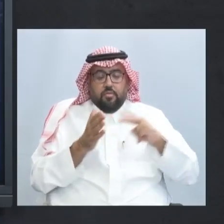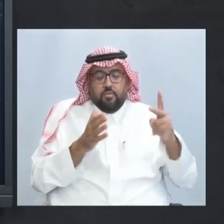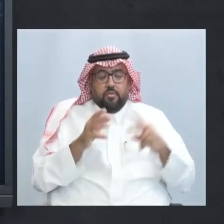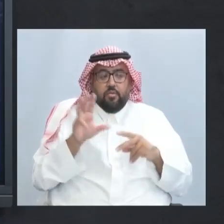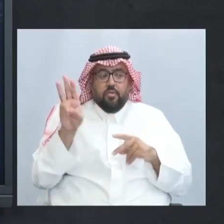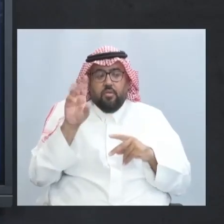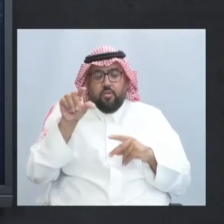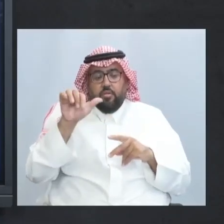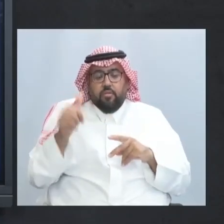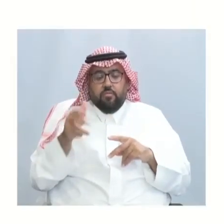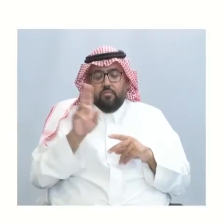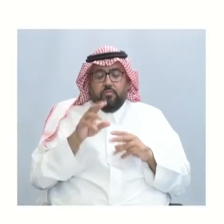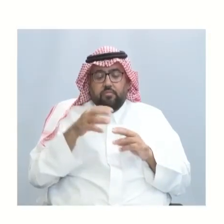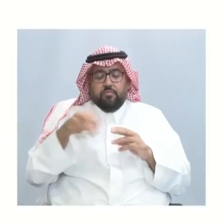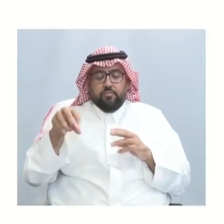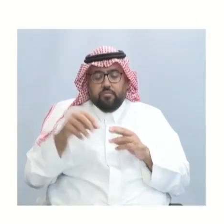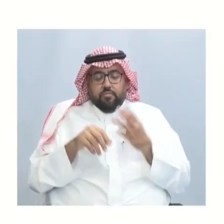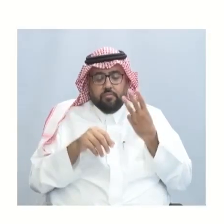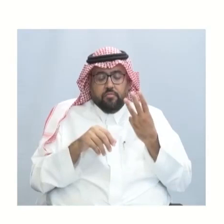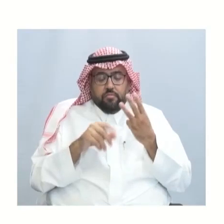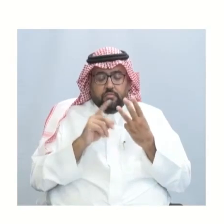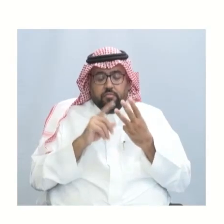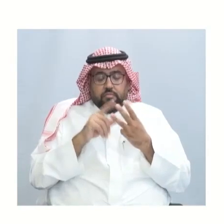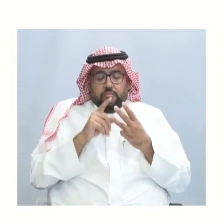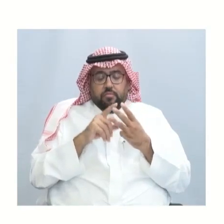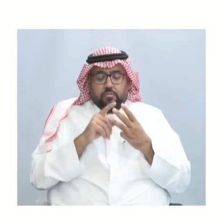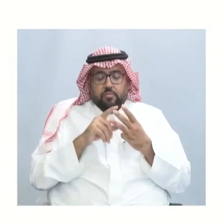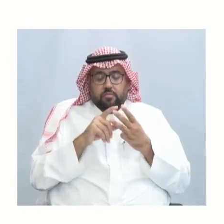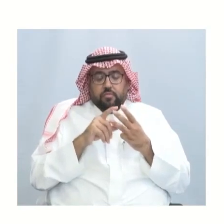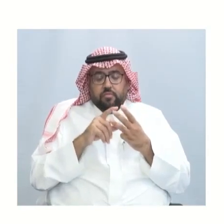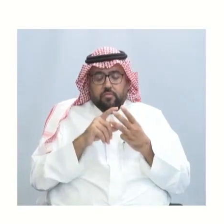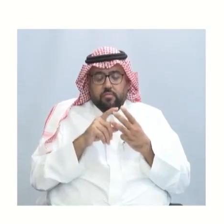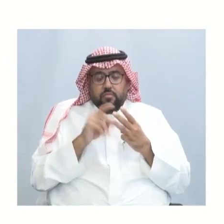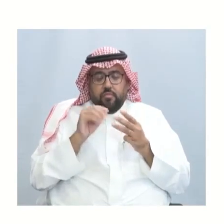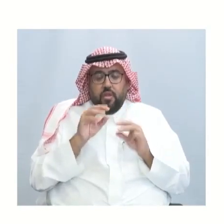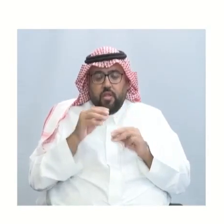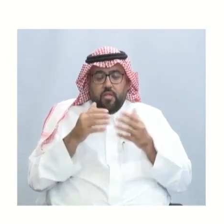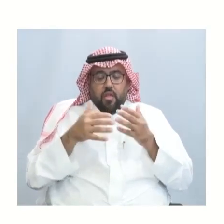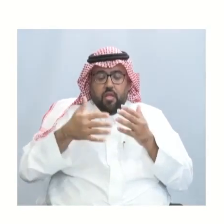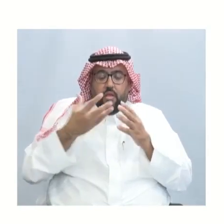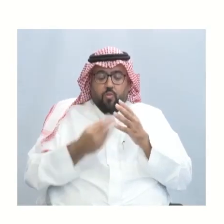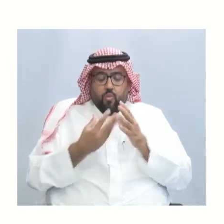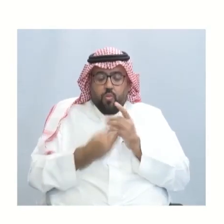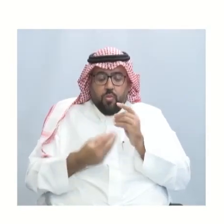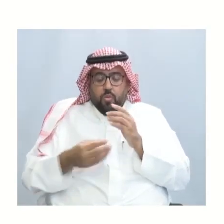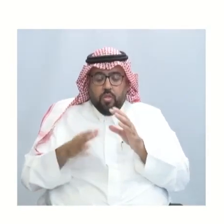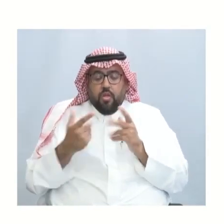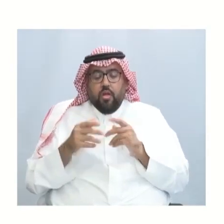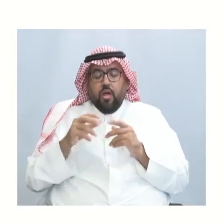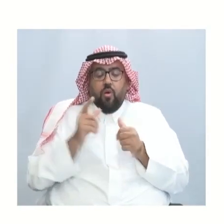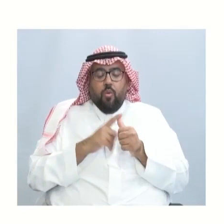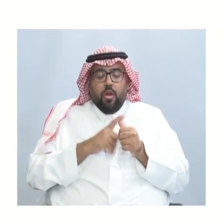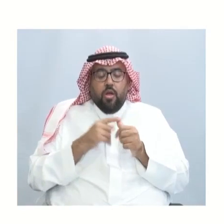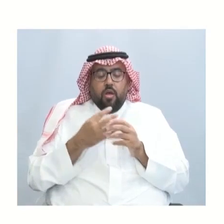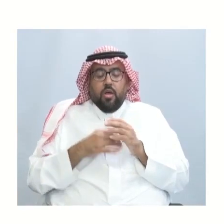ولاحظنا ان الثديات تقسم الى ثلاث تحت طوائف بناء على طريقه التكاثر الثديات الاوليه والثديات الكيسيه